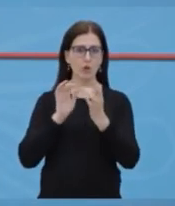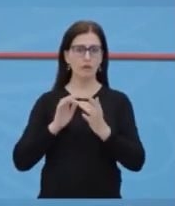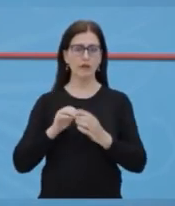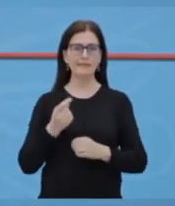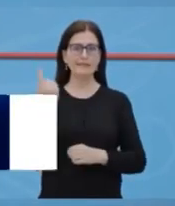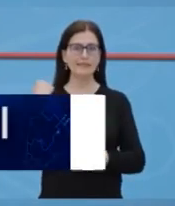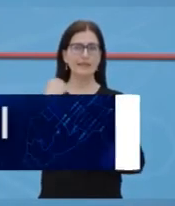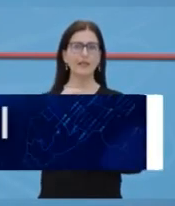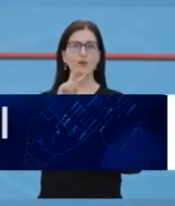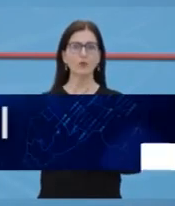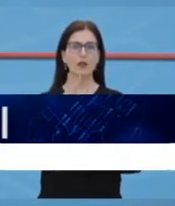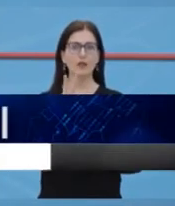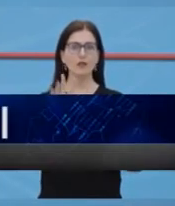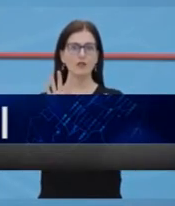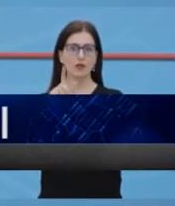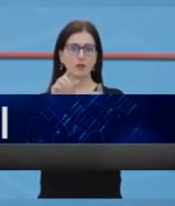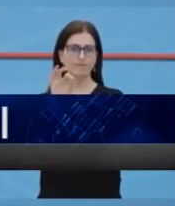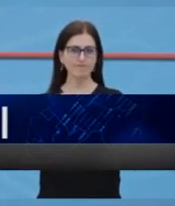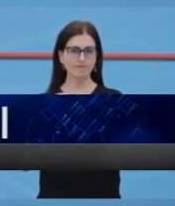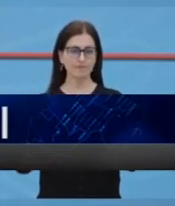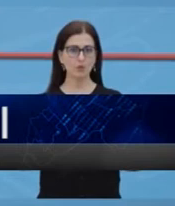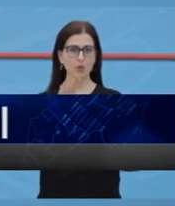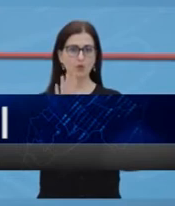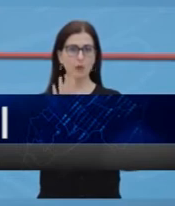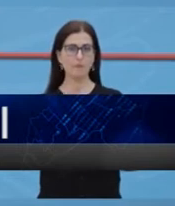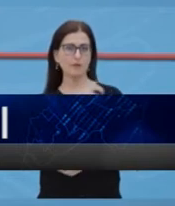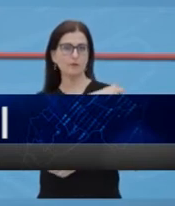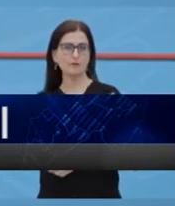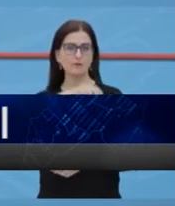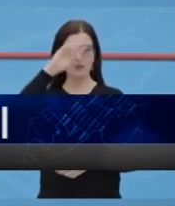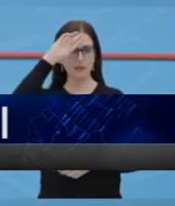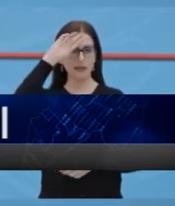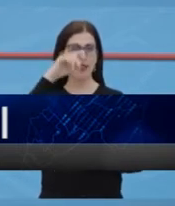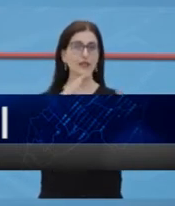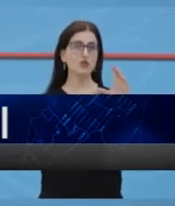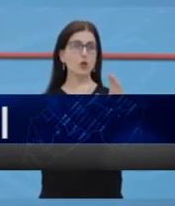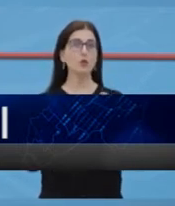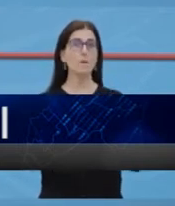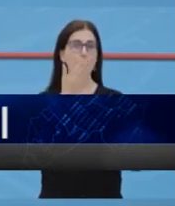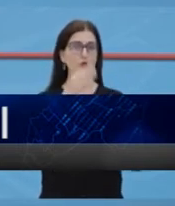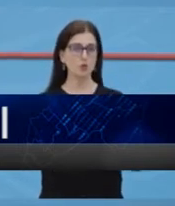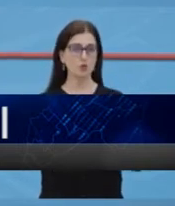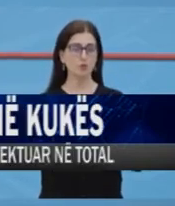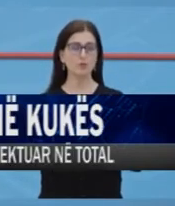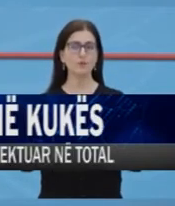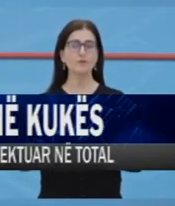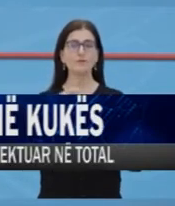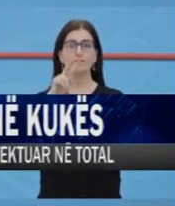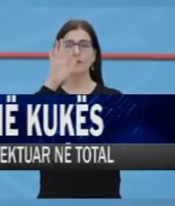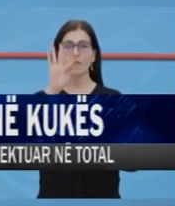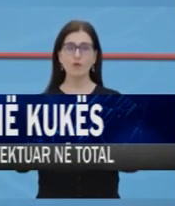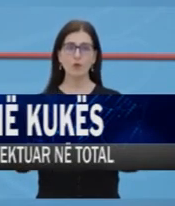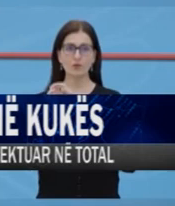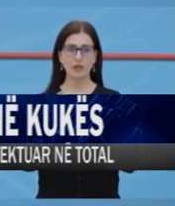Dje janë testuar 236 persona të dyshuar, nga cilët 45 personel shëndetësor, kryesisht në Spitalin e Shkodrës.